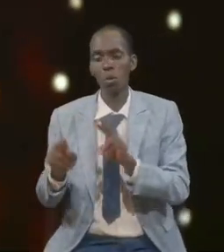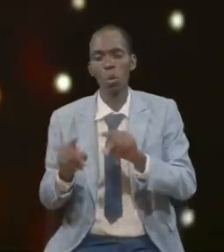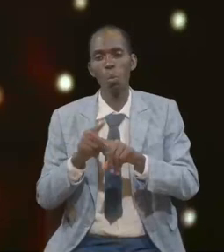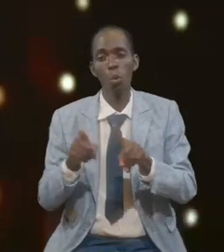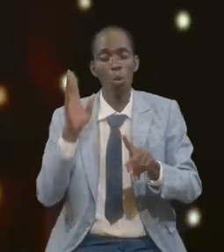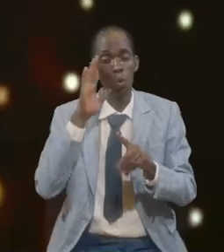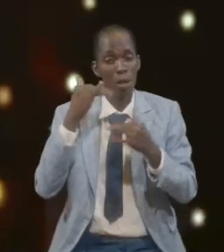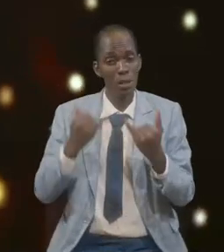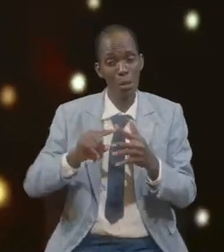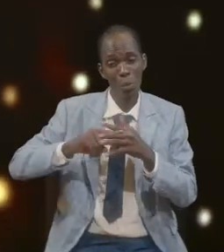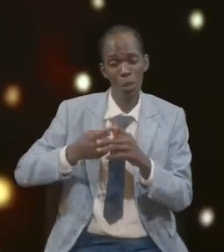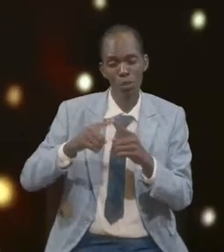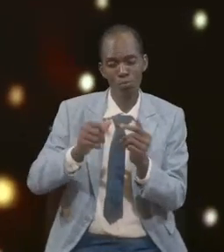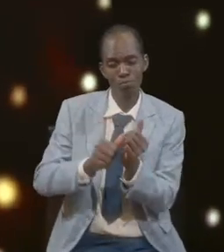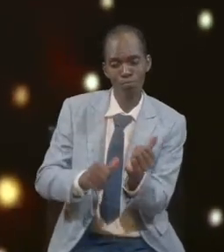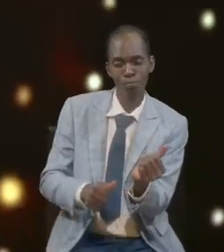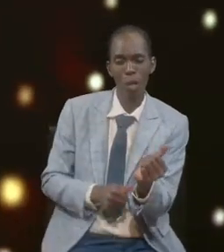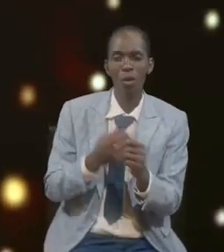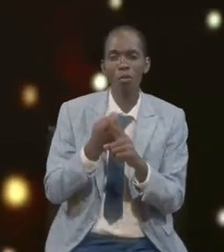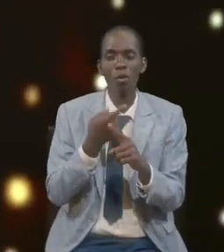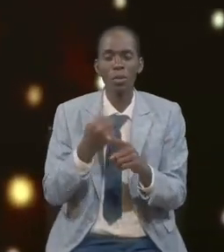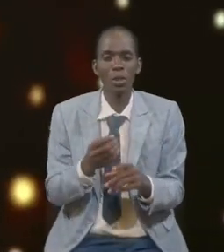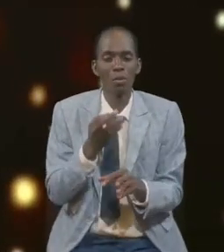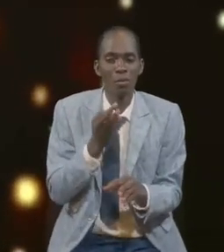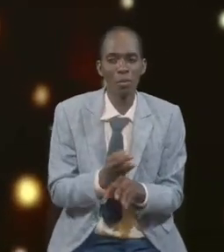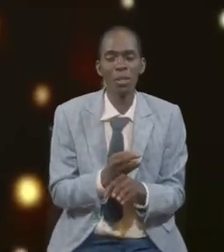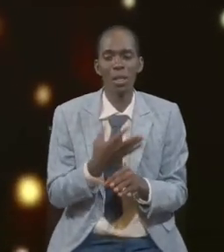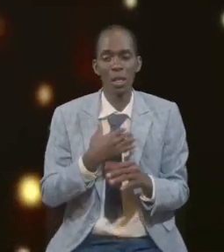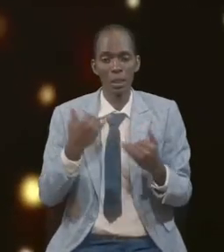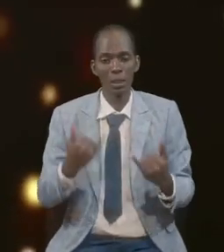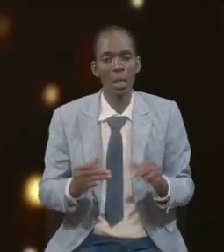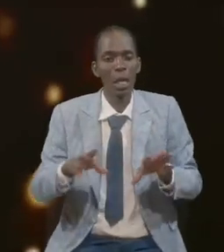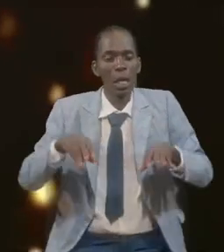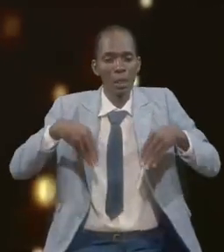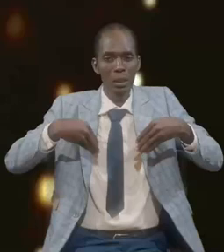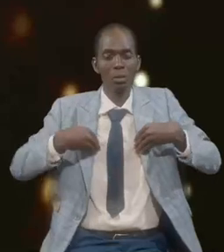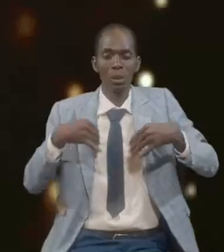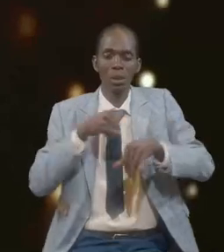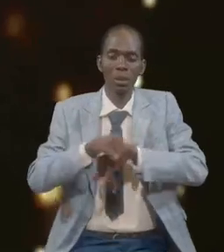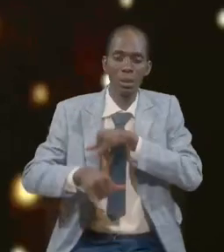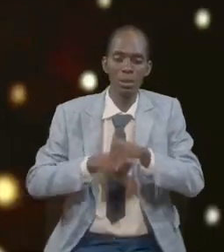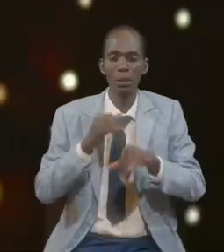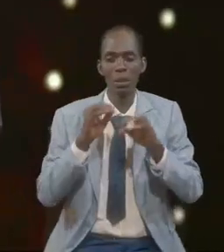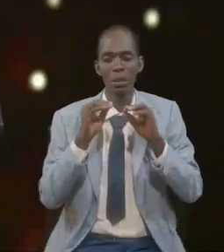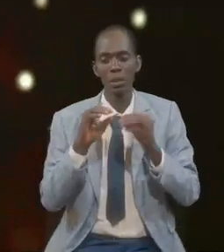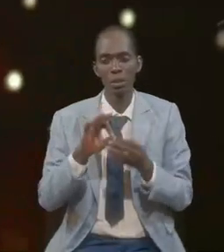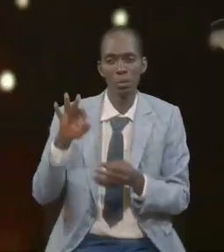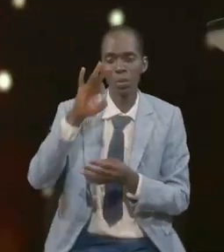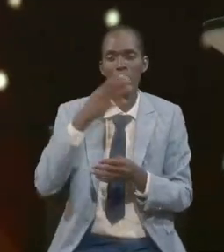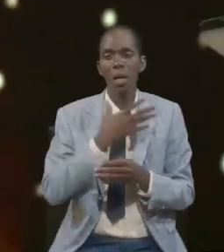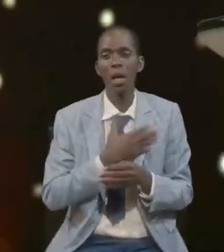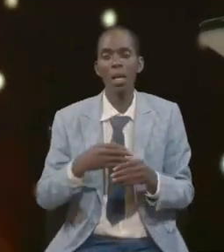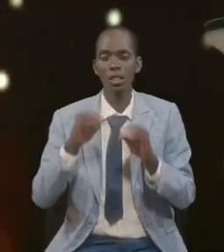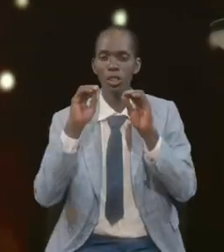foi pour s'attacher à des esprits séducteurs et à des doctrines de démons.